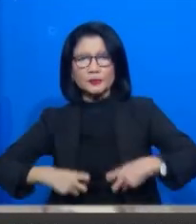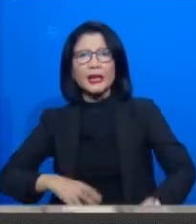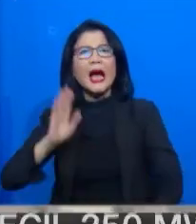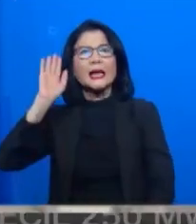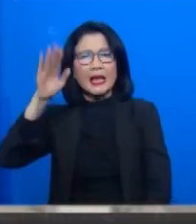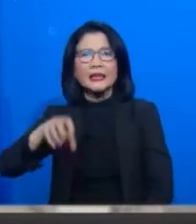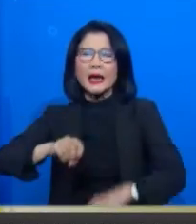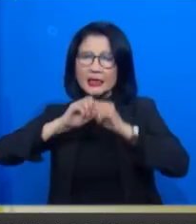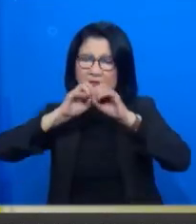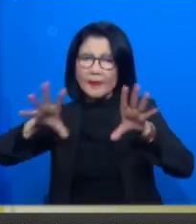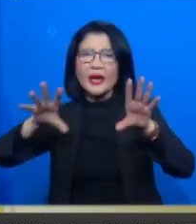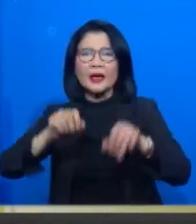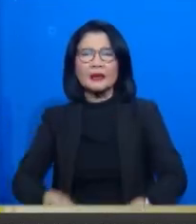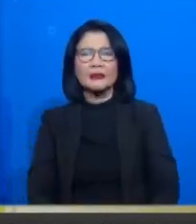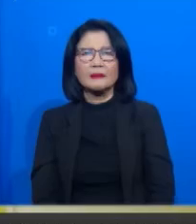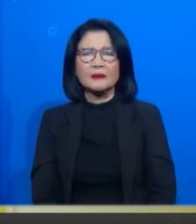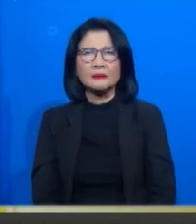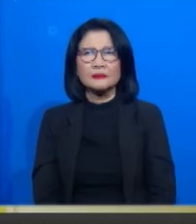kami sampaikan kembali.